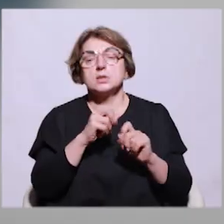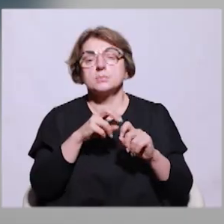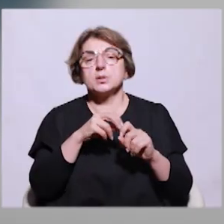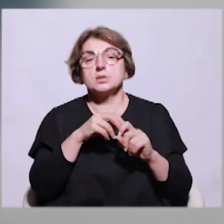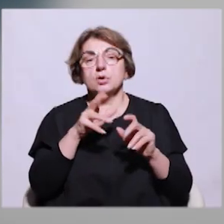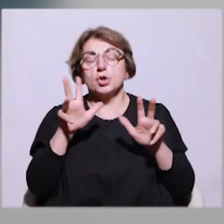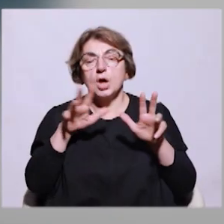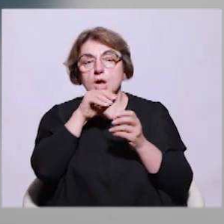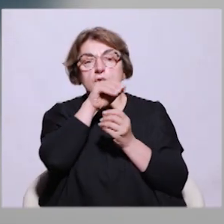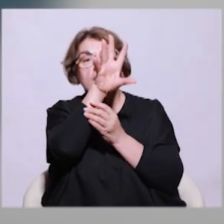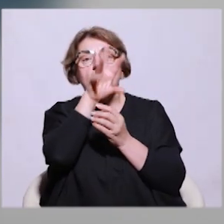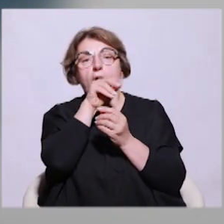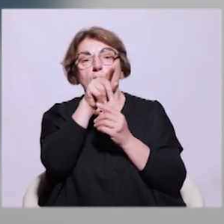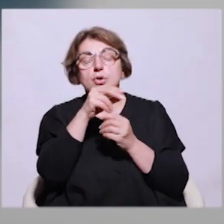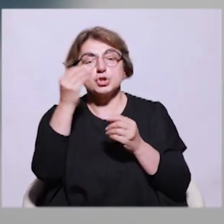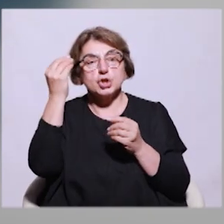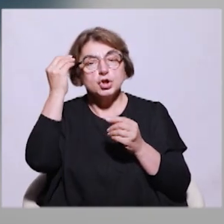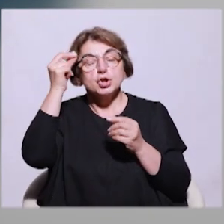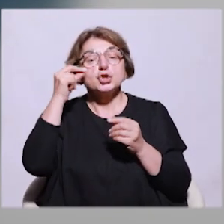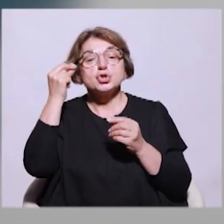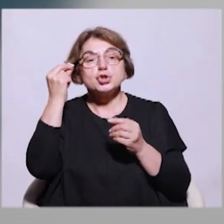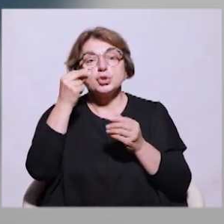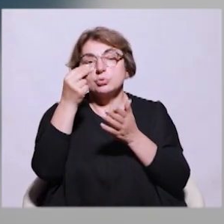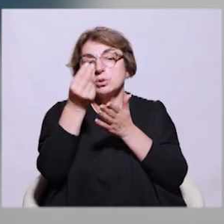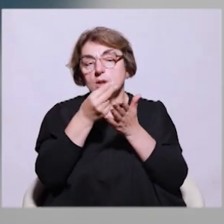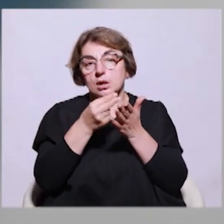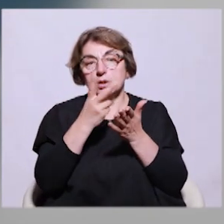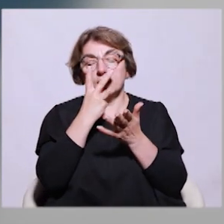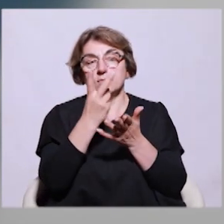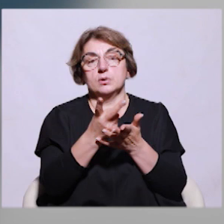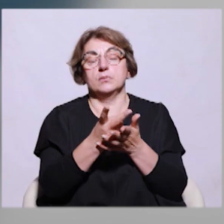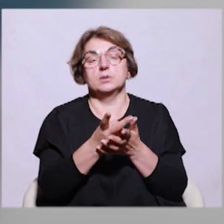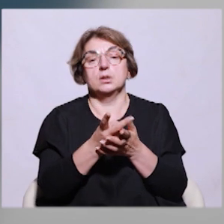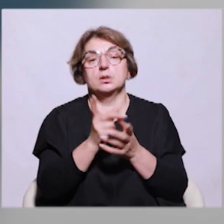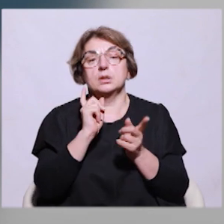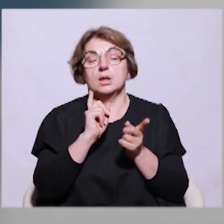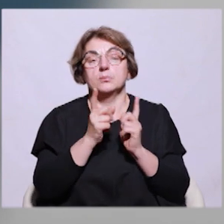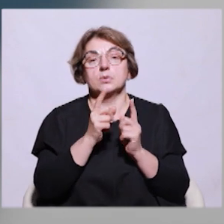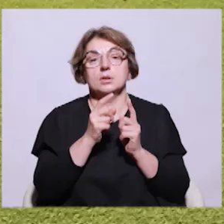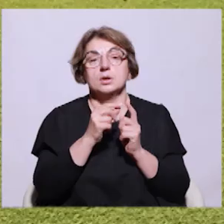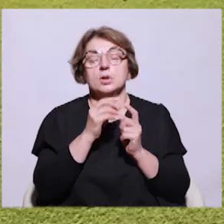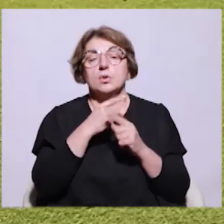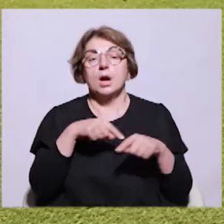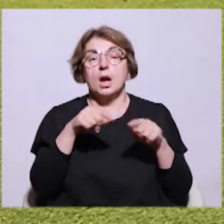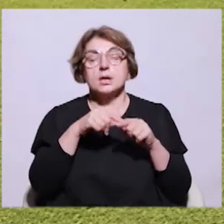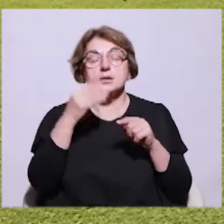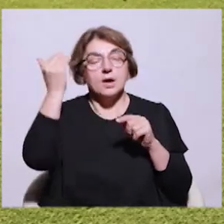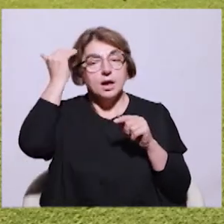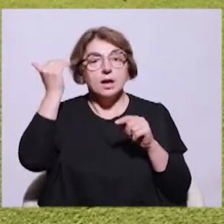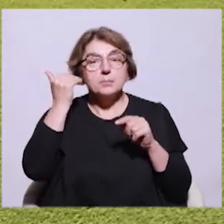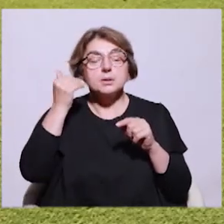ხო, ჩინურ ნამუშევრებში რომ არაერთხელ შეხვედრიათ. რა თქმა უნდა, არაბეთიდან,